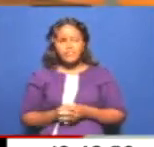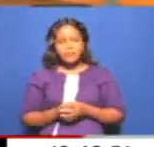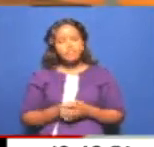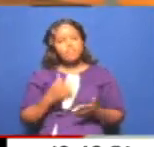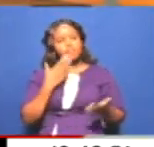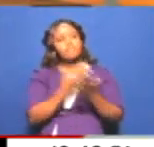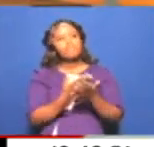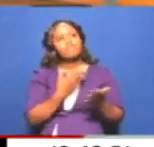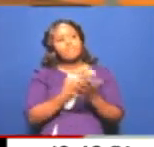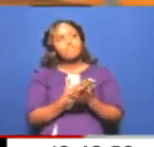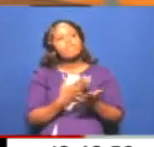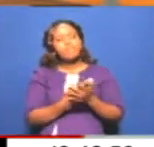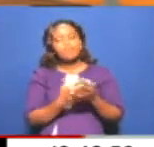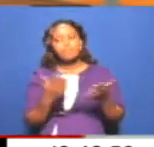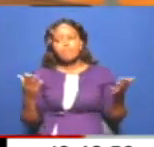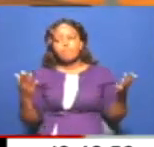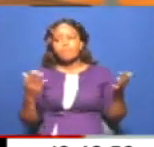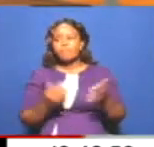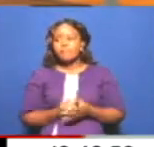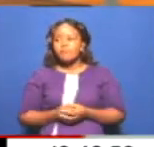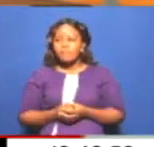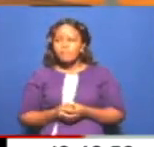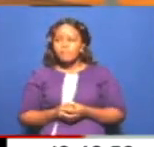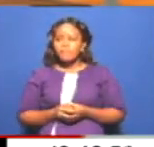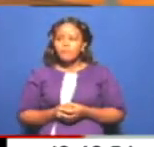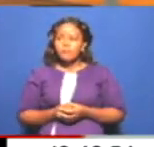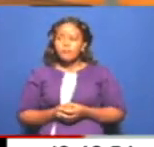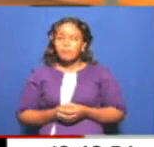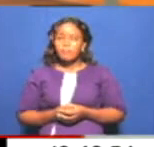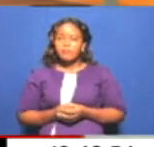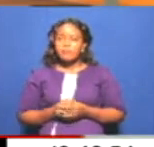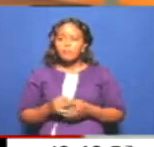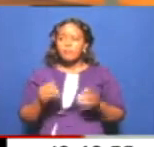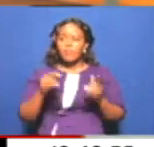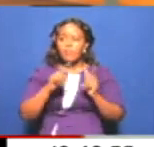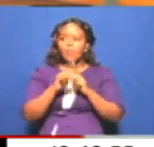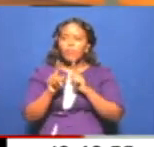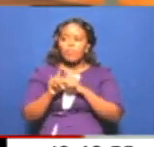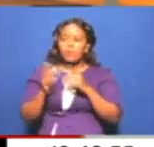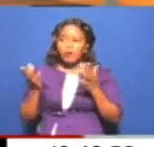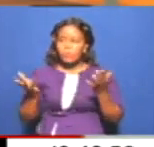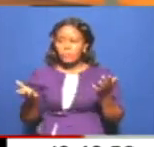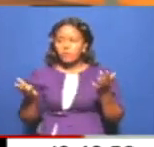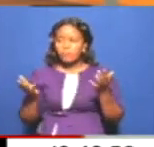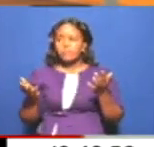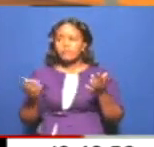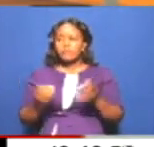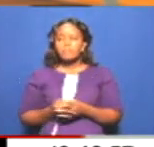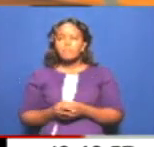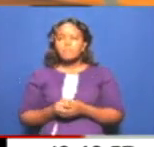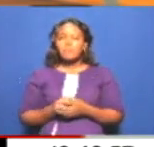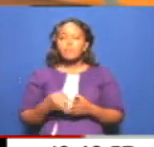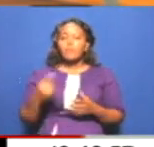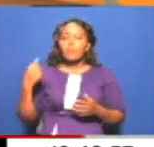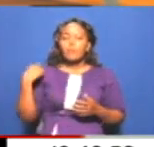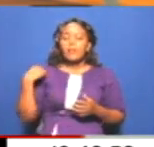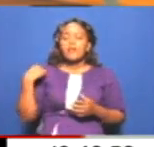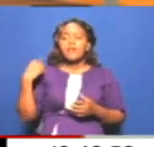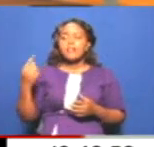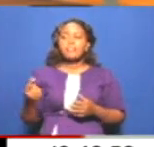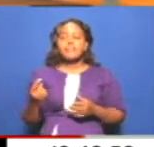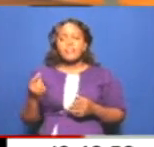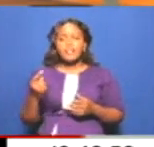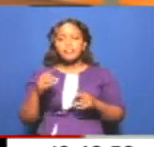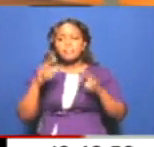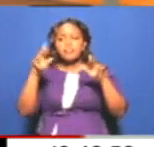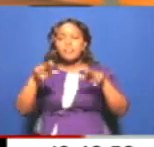hizo, Shadrack. Yes. Mm. Na pengine tukisonga mbele kidogo, hivi jana kamishna mkuu wa maeneo ya Rift Valley